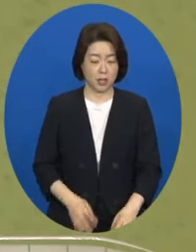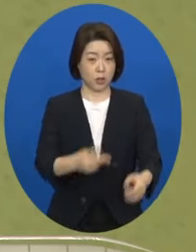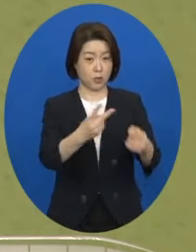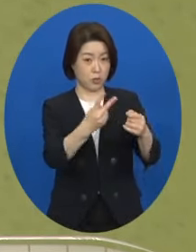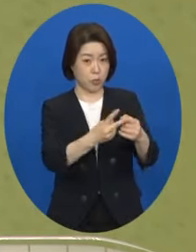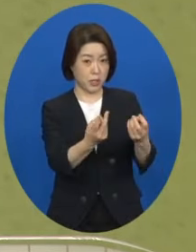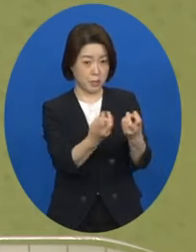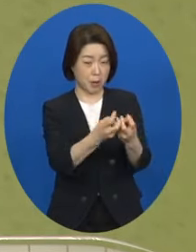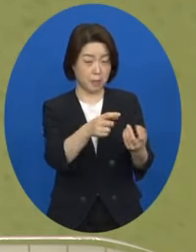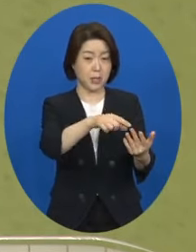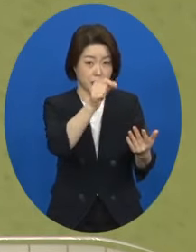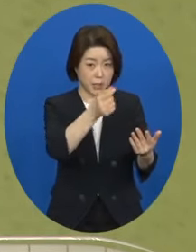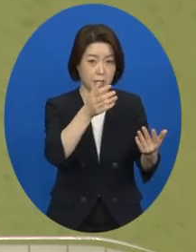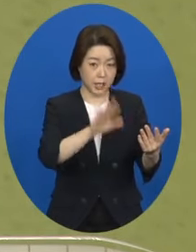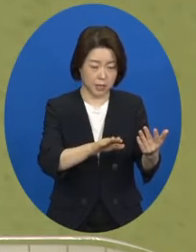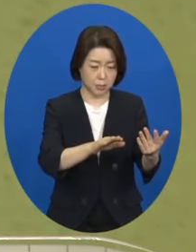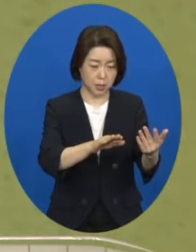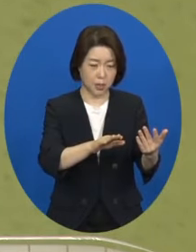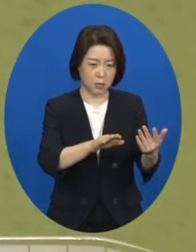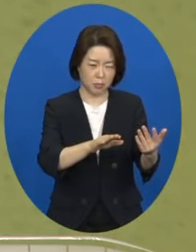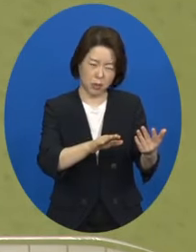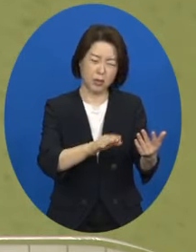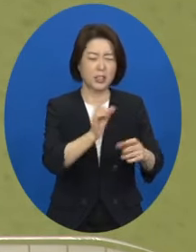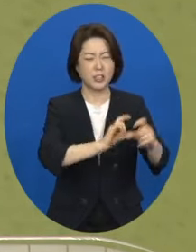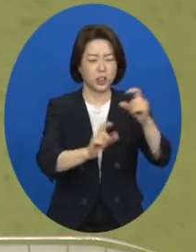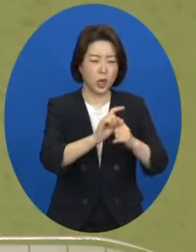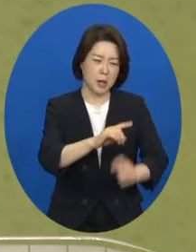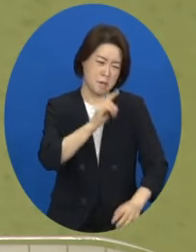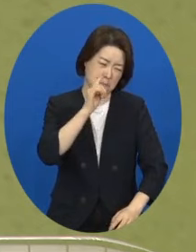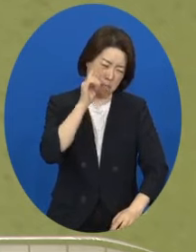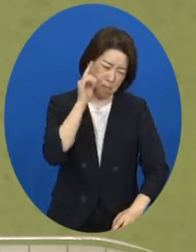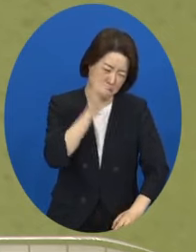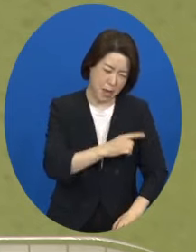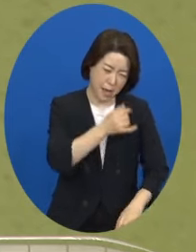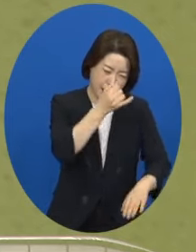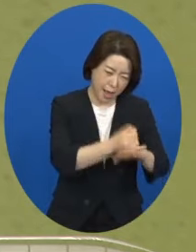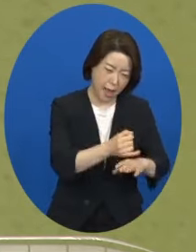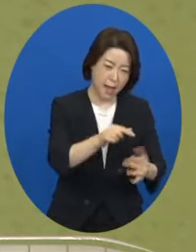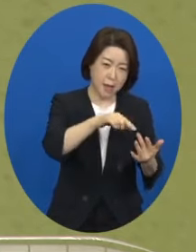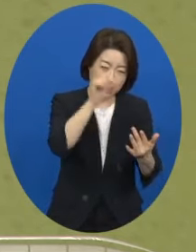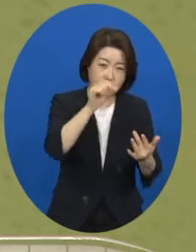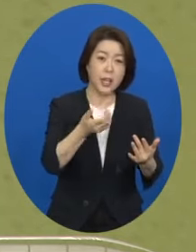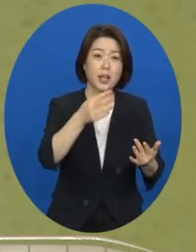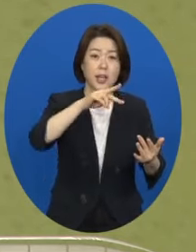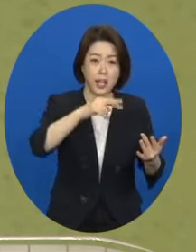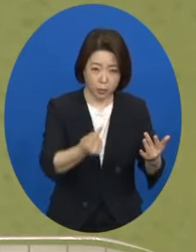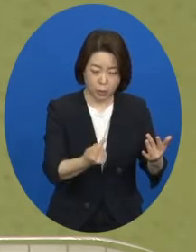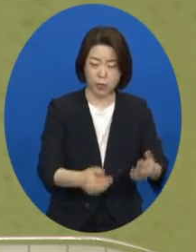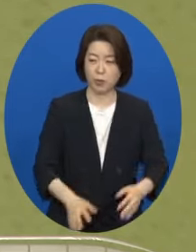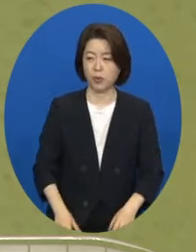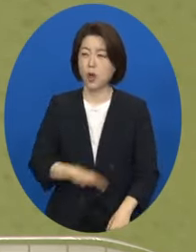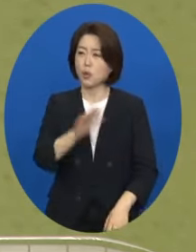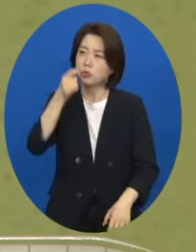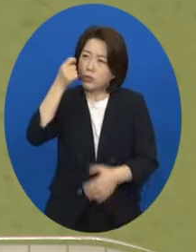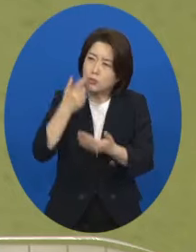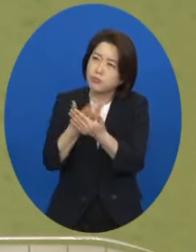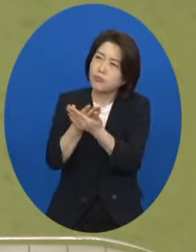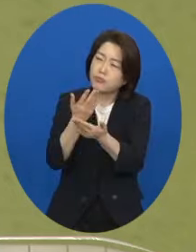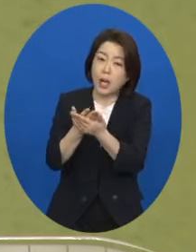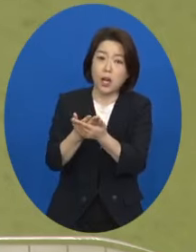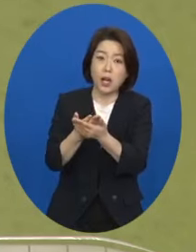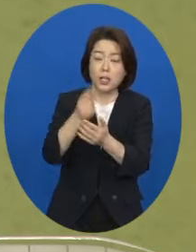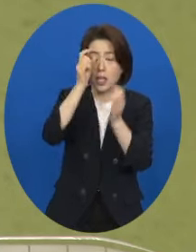심지어 최악의 선택을 한다 할지라도 우리가 그것을 회개하고 돌이키고 하나님 우리를 불쌍히 여기십시오 하면